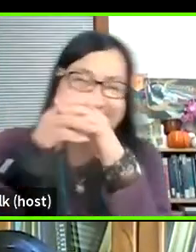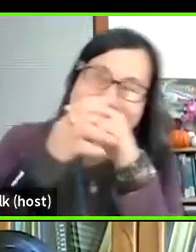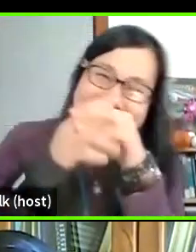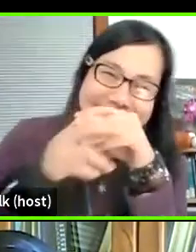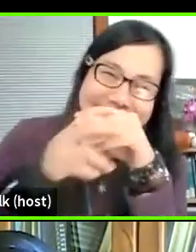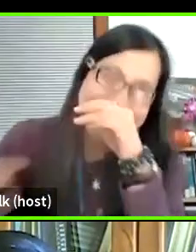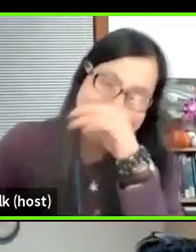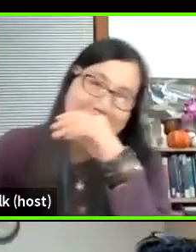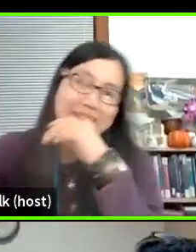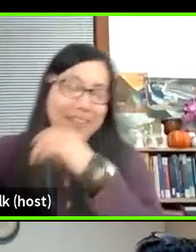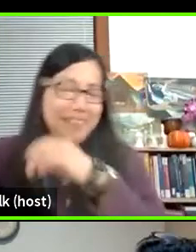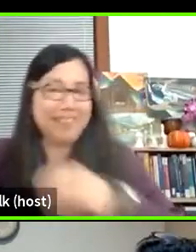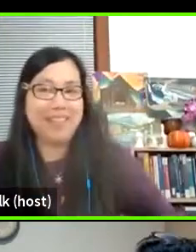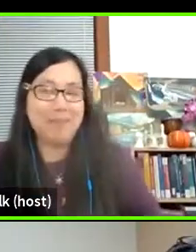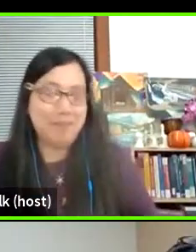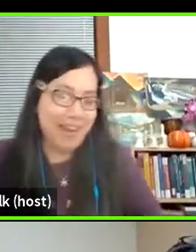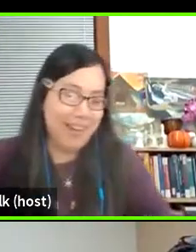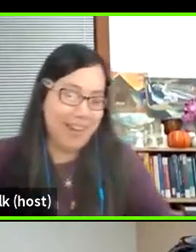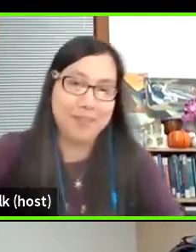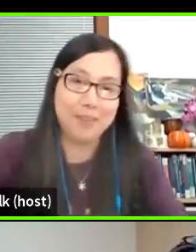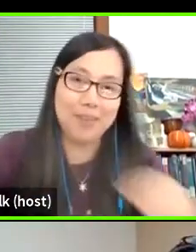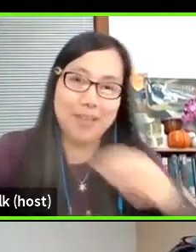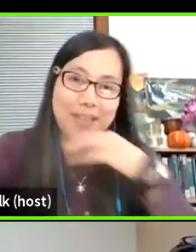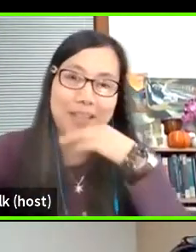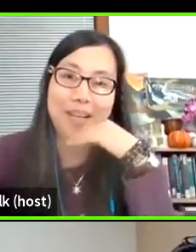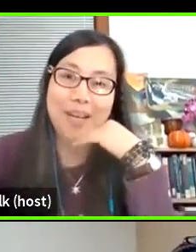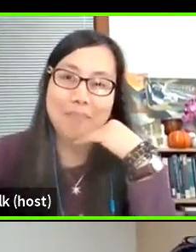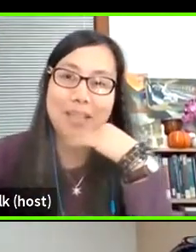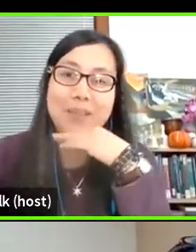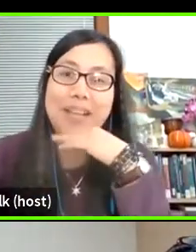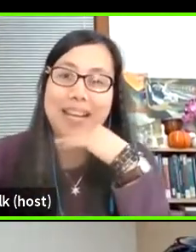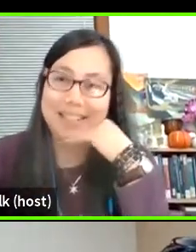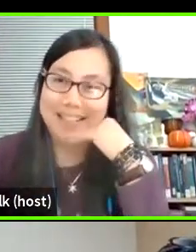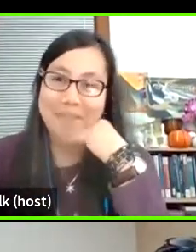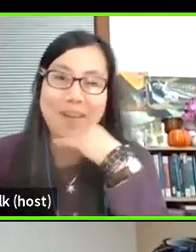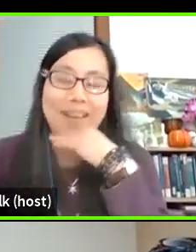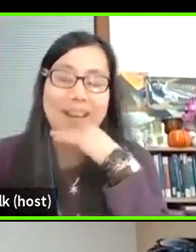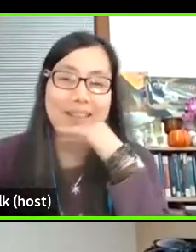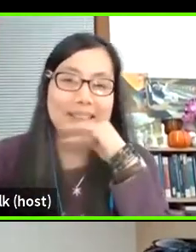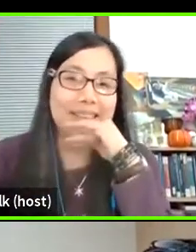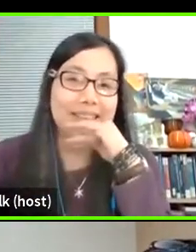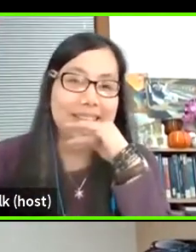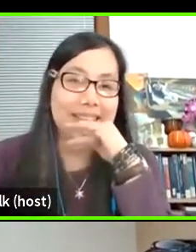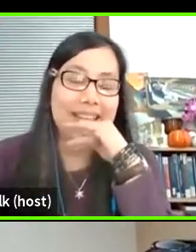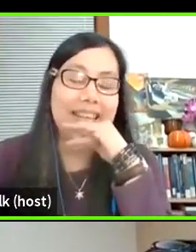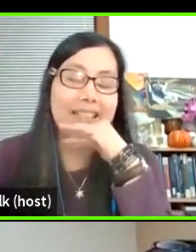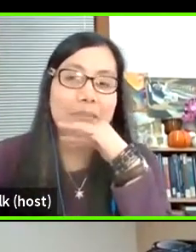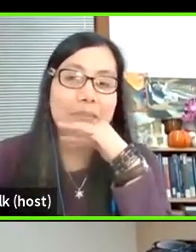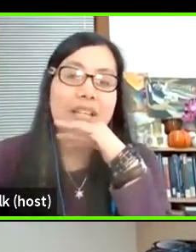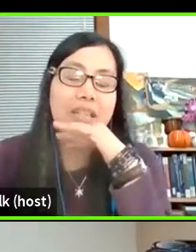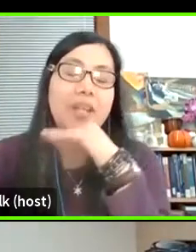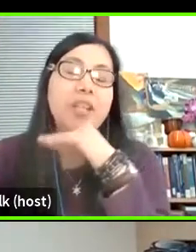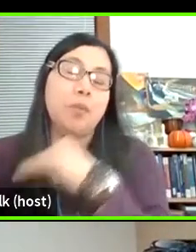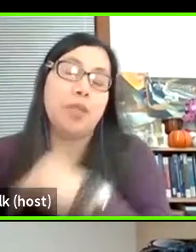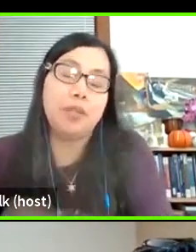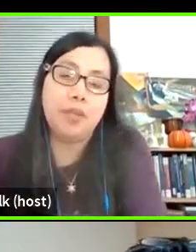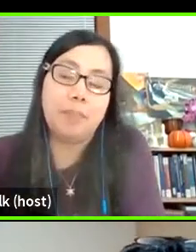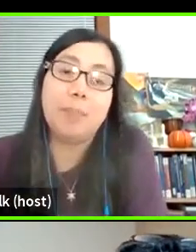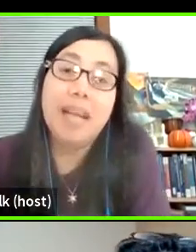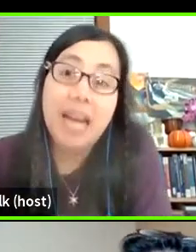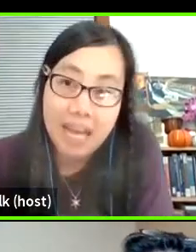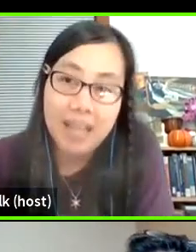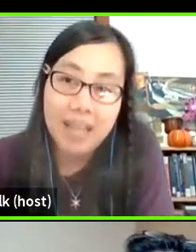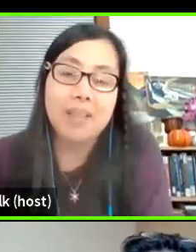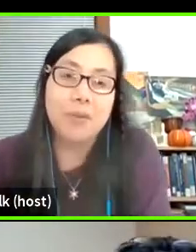nih. Dan sering begadang untuk menentukan siapa yang layak jadi pemenang. Sebenarnya semuanya